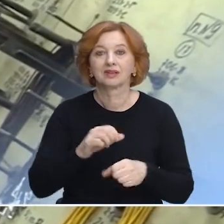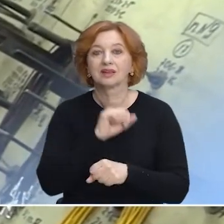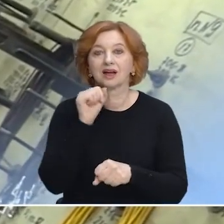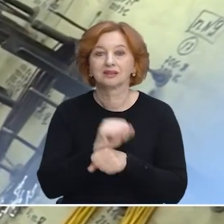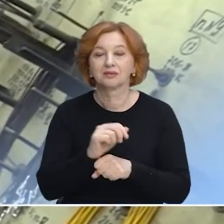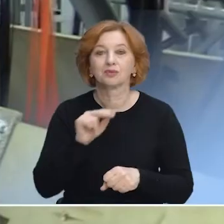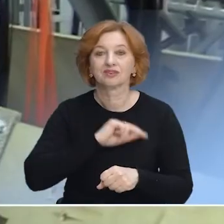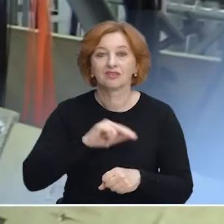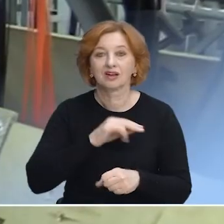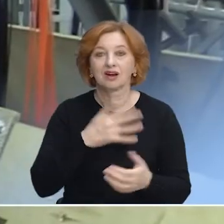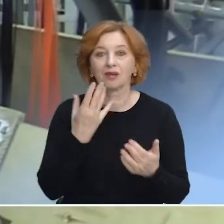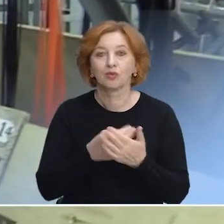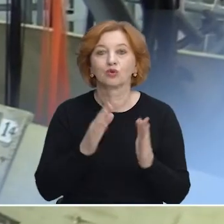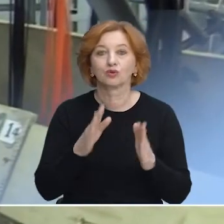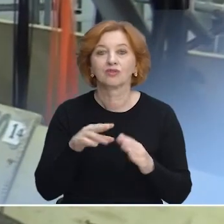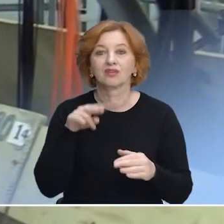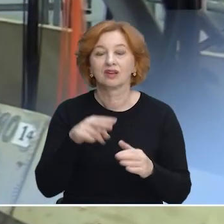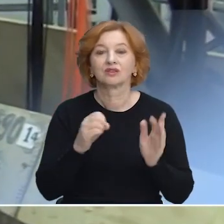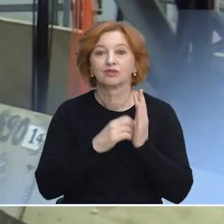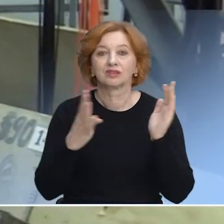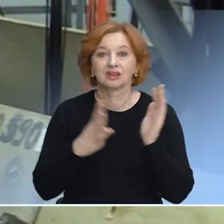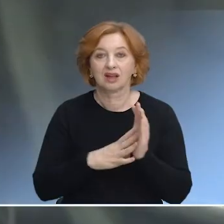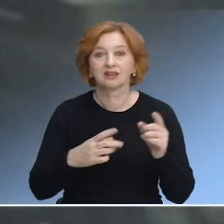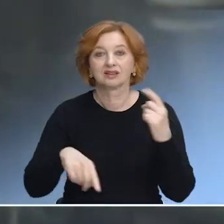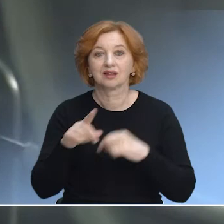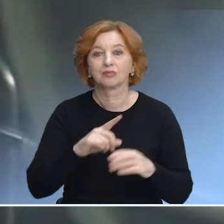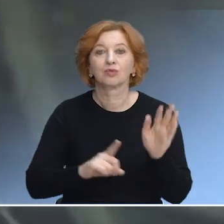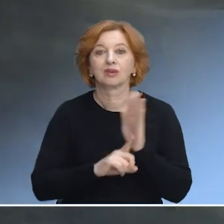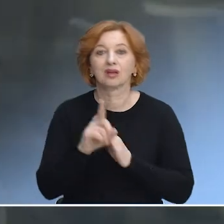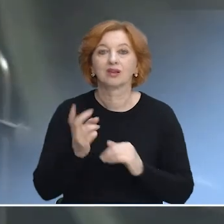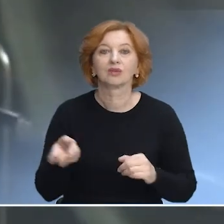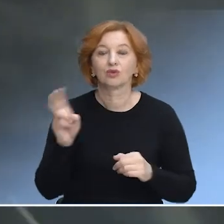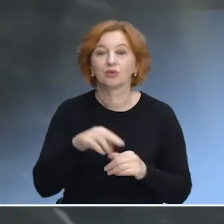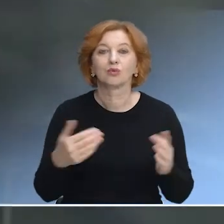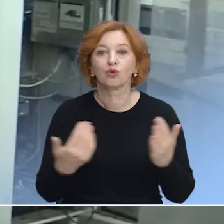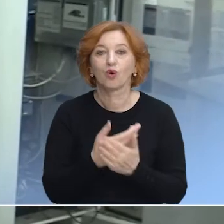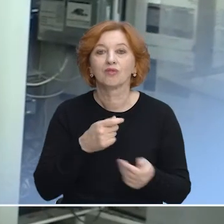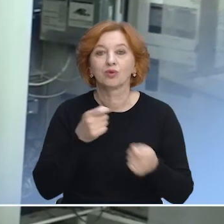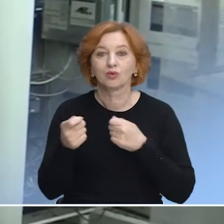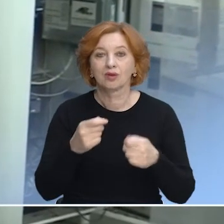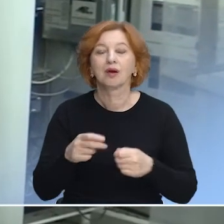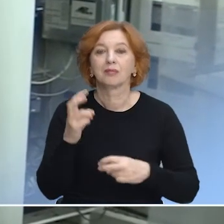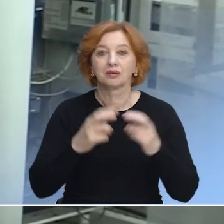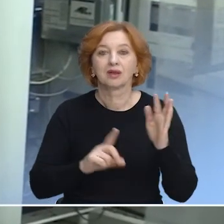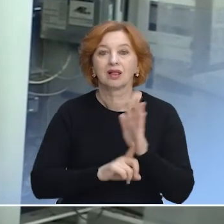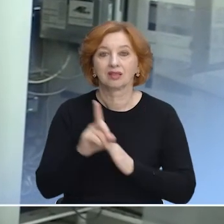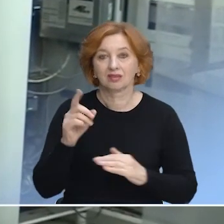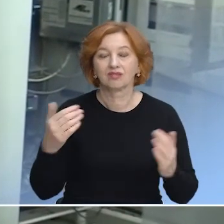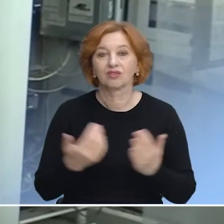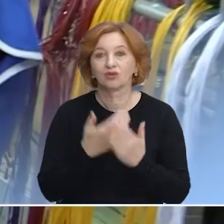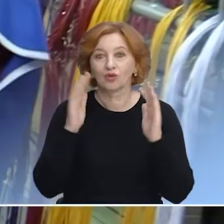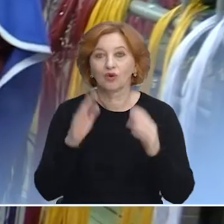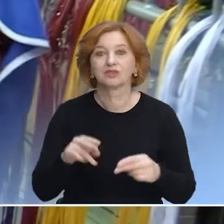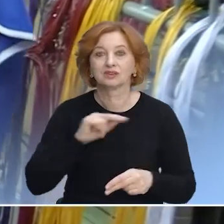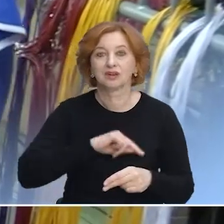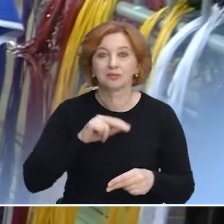остановило свою работу. И только в 2019 году, с приходом нового руководителя, предприятие вновь заработало. На сегодняшний